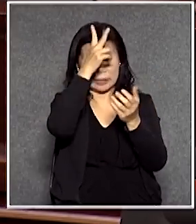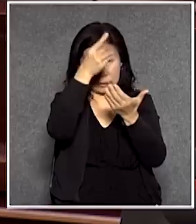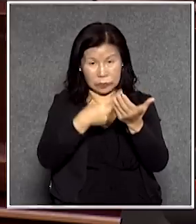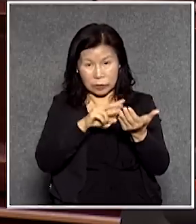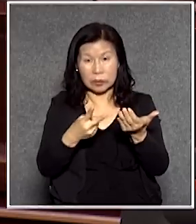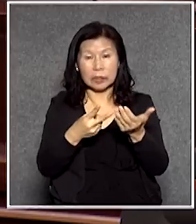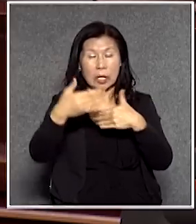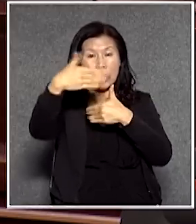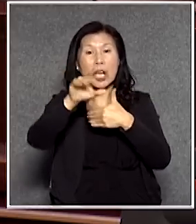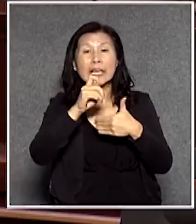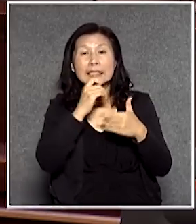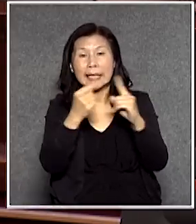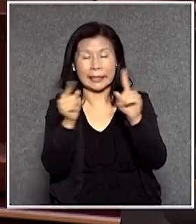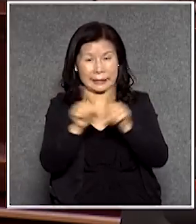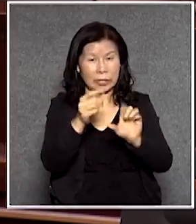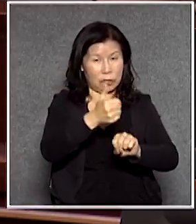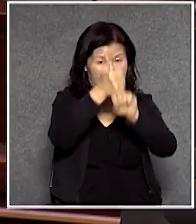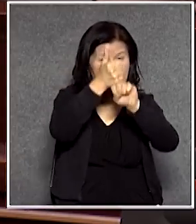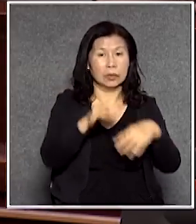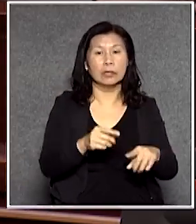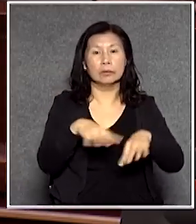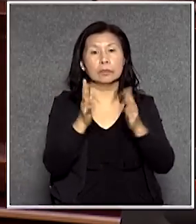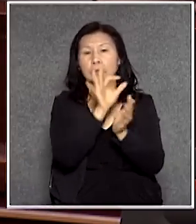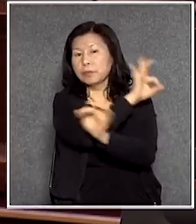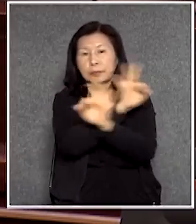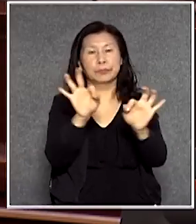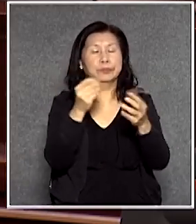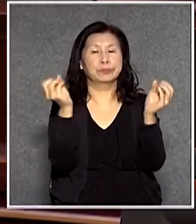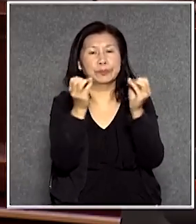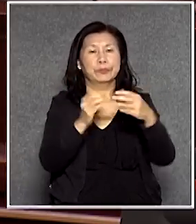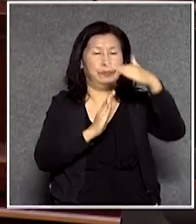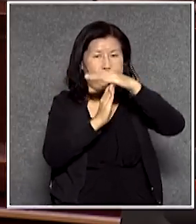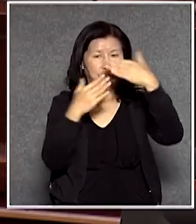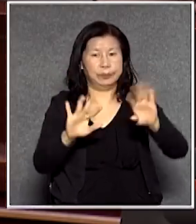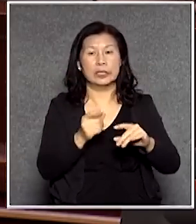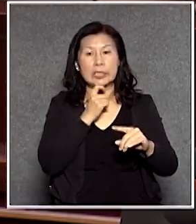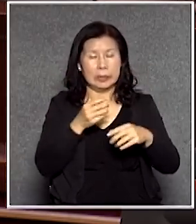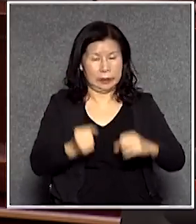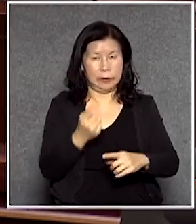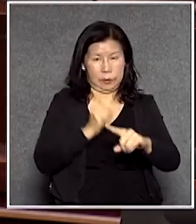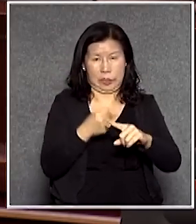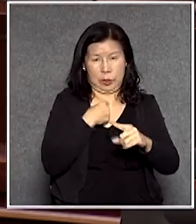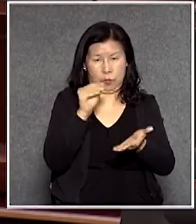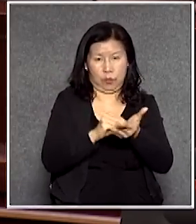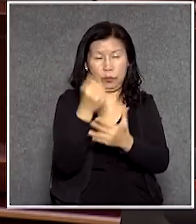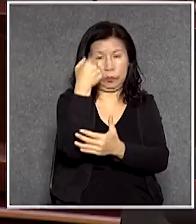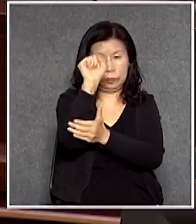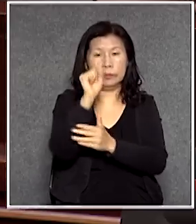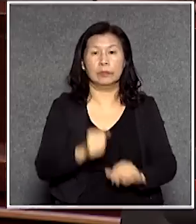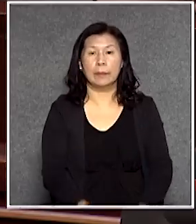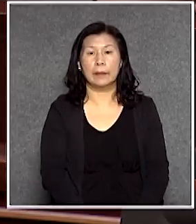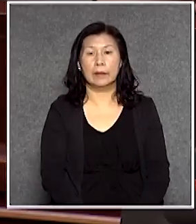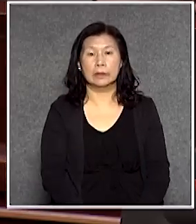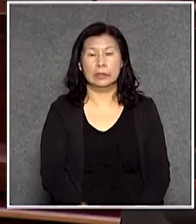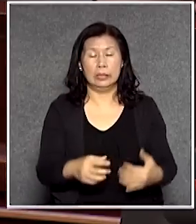論外面有多少市民表示支持，他們都說沒得談，不用說，無論如何一定反對。是否癱瘓